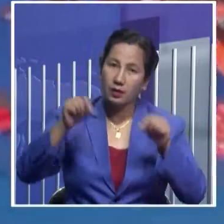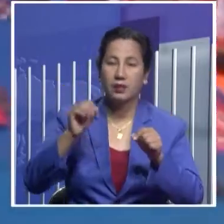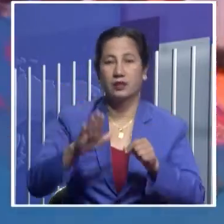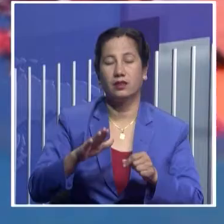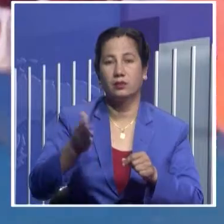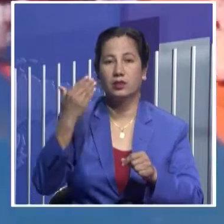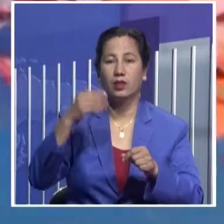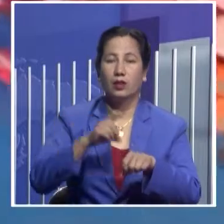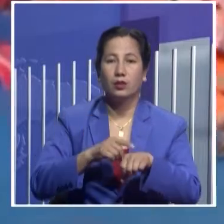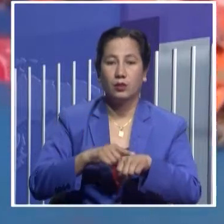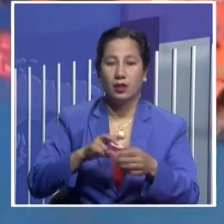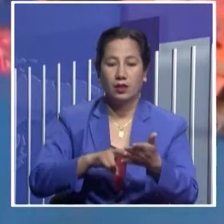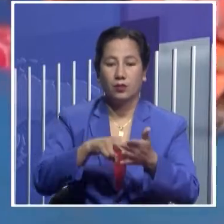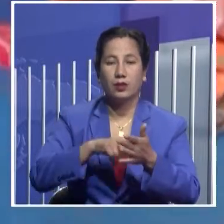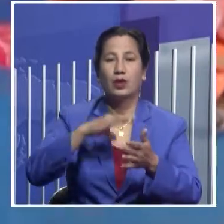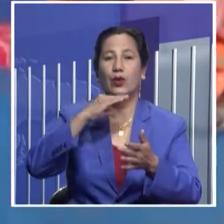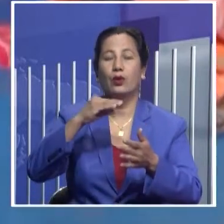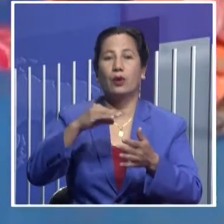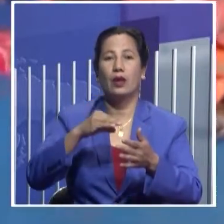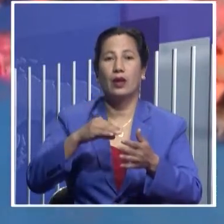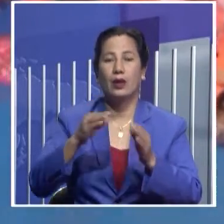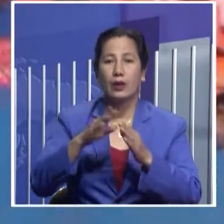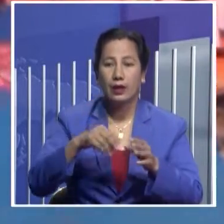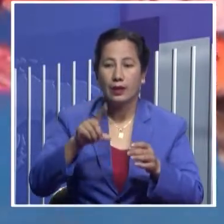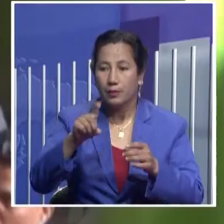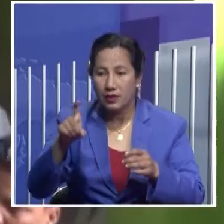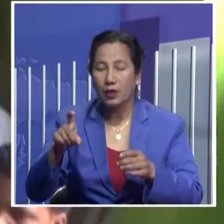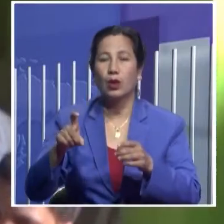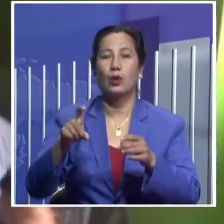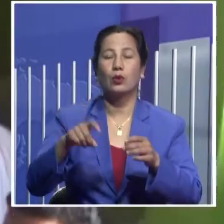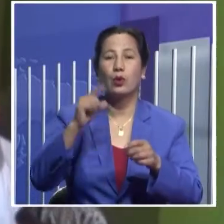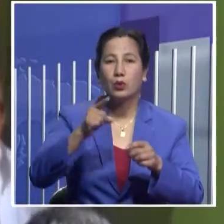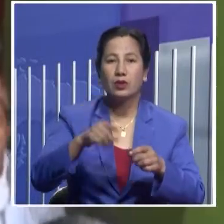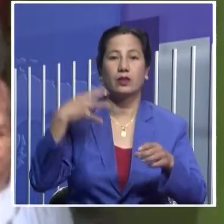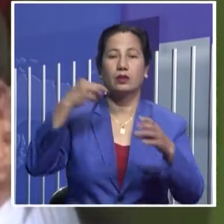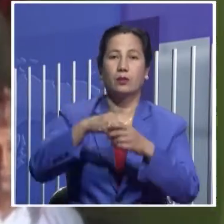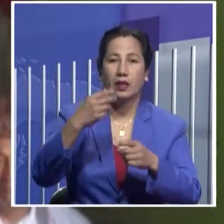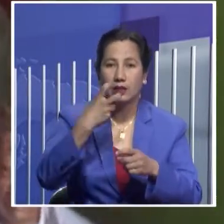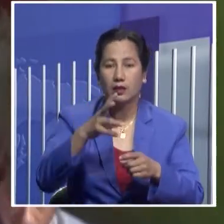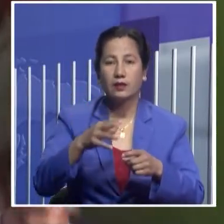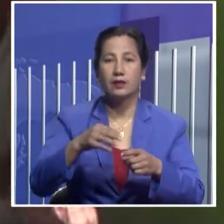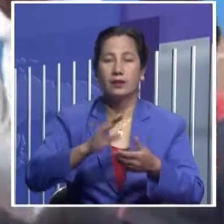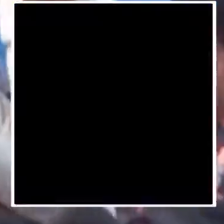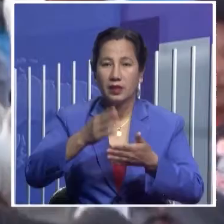पछिल्लो समय योगाप्रति युवा युवतीदेखि गृहिणी र वृद्ध वृद्धाहरूको पनि उत्तिकै सहभागिता देखिन्छ। मानसिक तथा शारीरिक